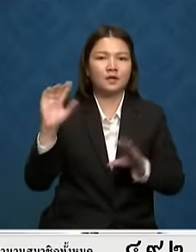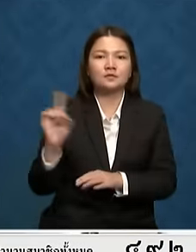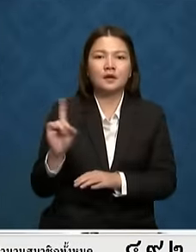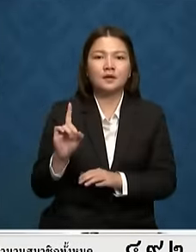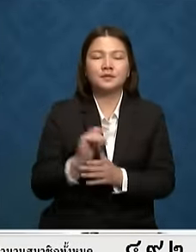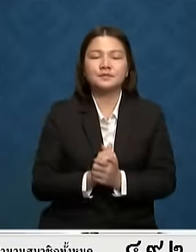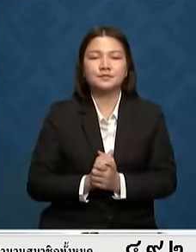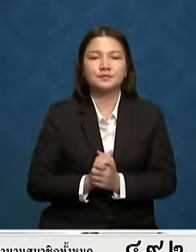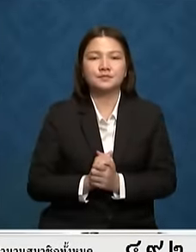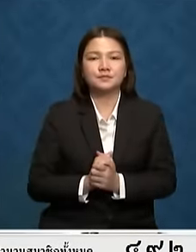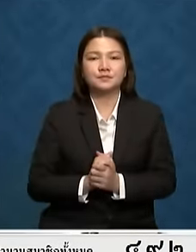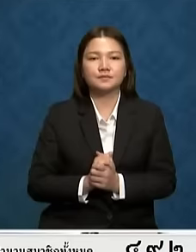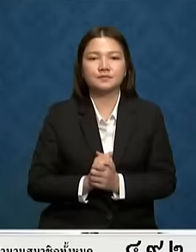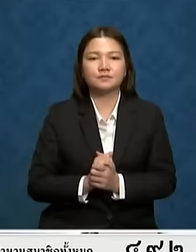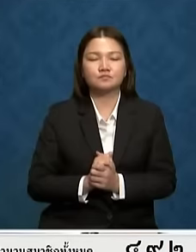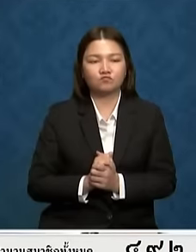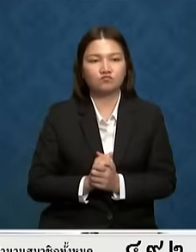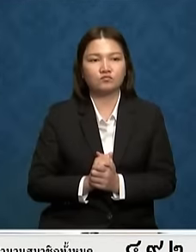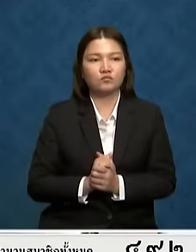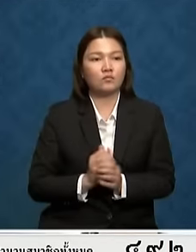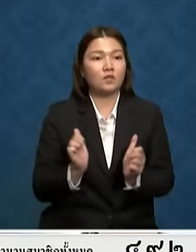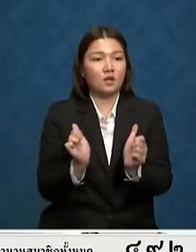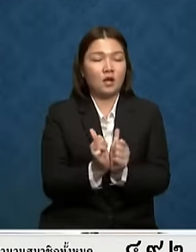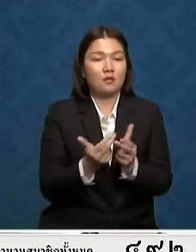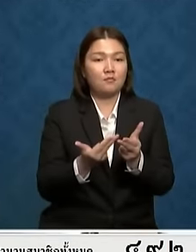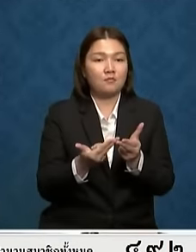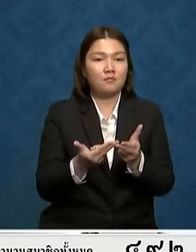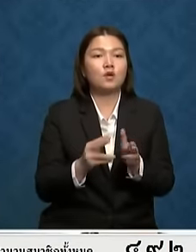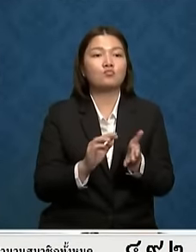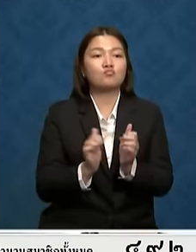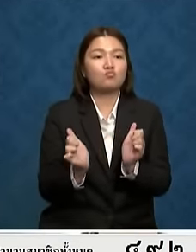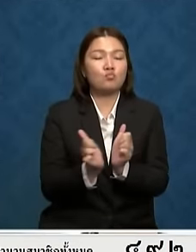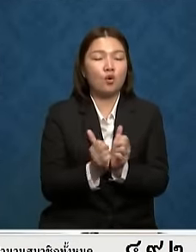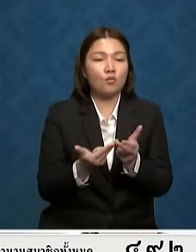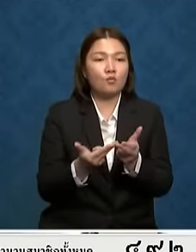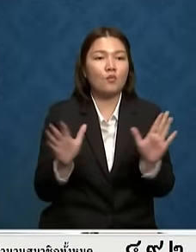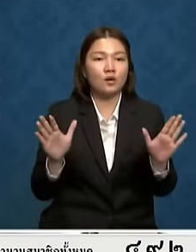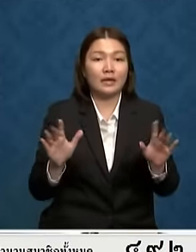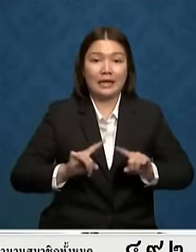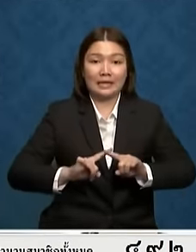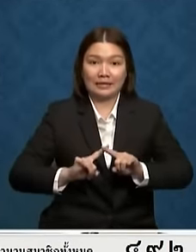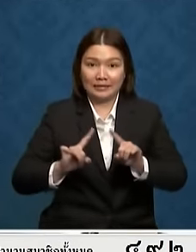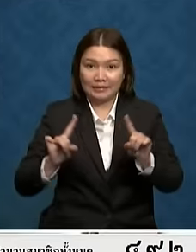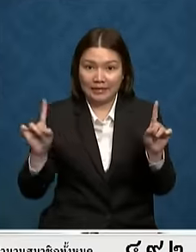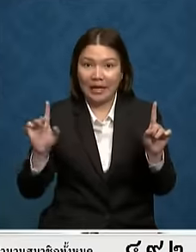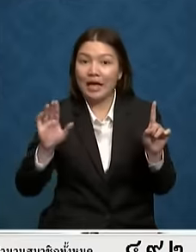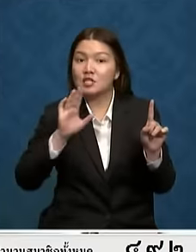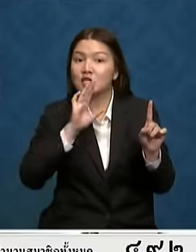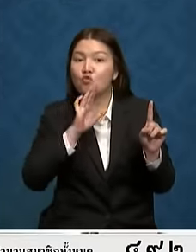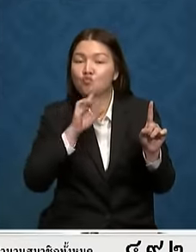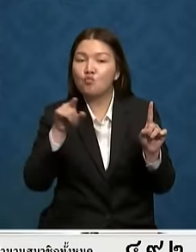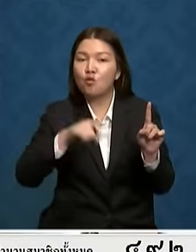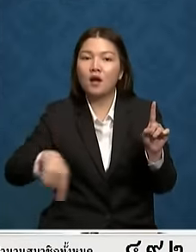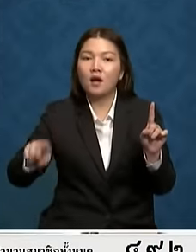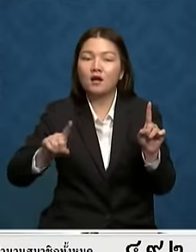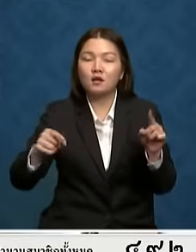ว่าเรายอมยกโทษให้ในทุกกรณียกเว้นกรณีของการที่จะยก